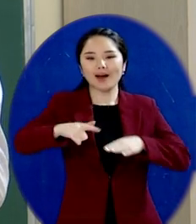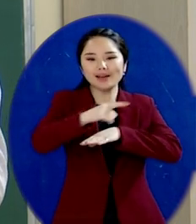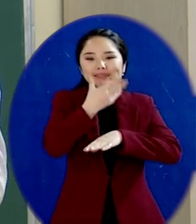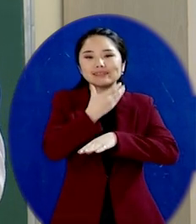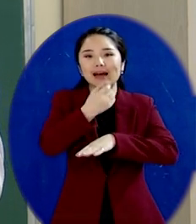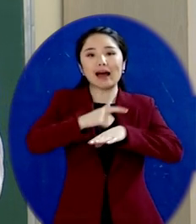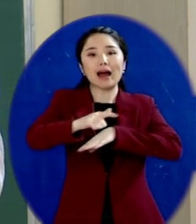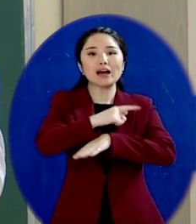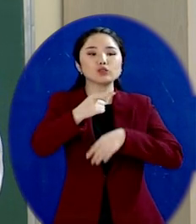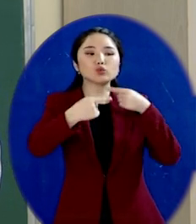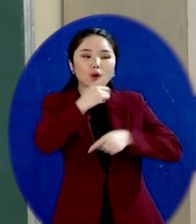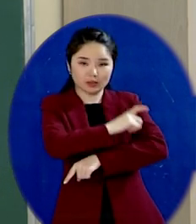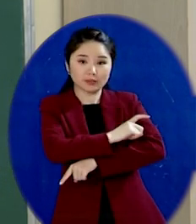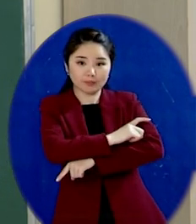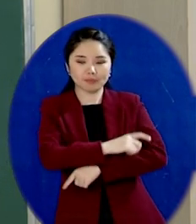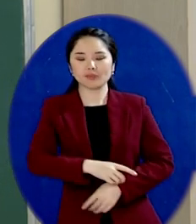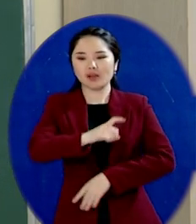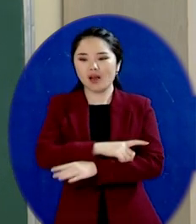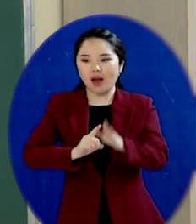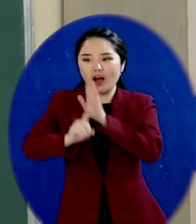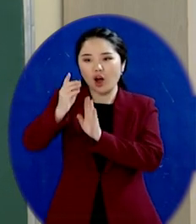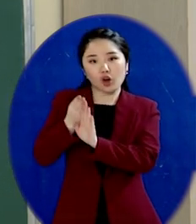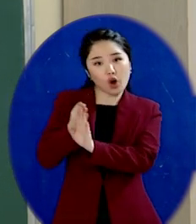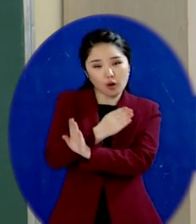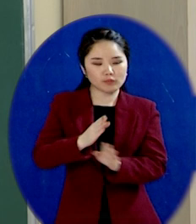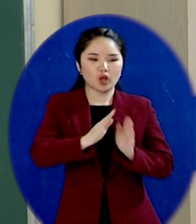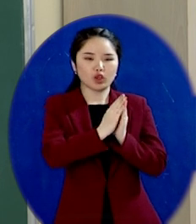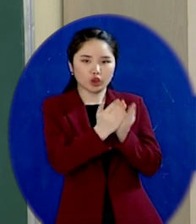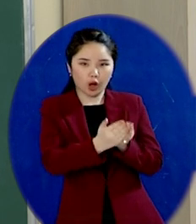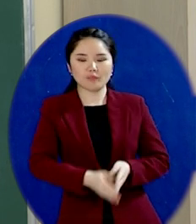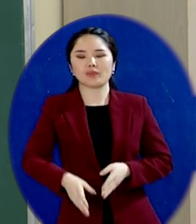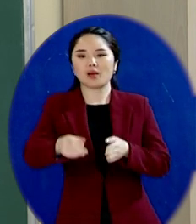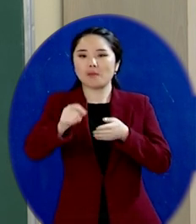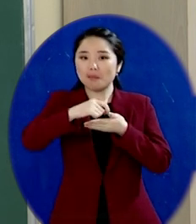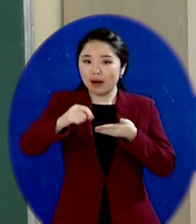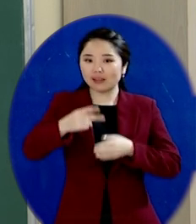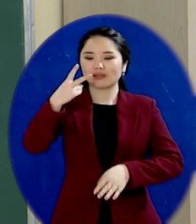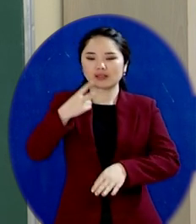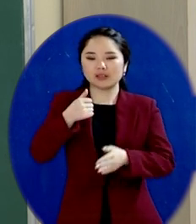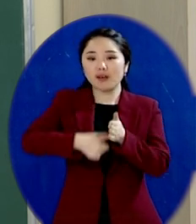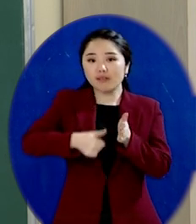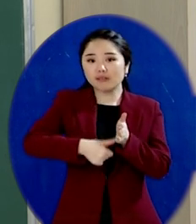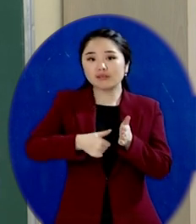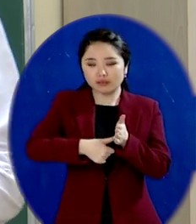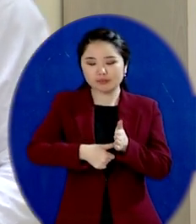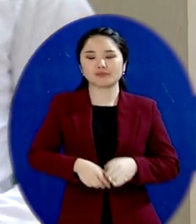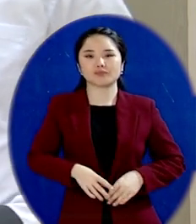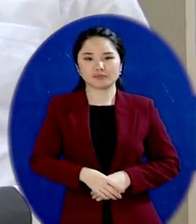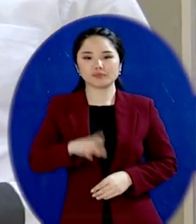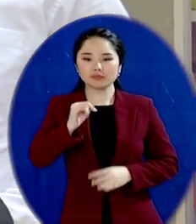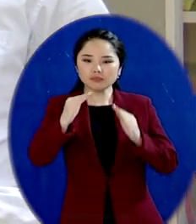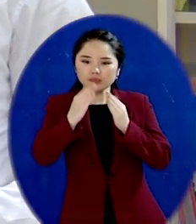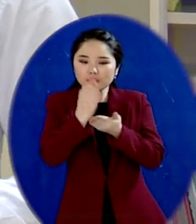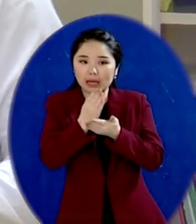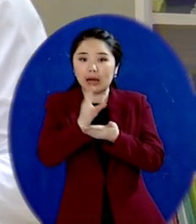газрын талаар ярилцсан. Бүгдээрээ хичээлийнхээ эхэнд сурах бичиг, үзэг, хүн орчны дэвтрээ болон гэрчтэн